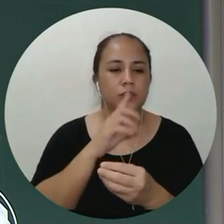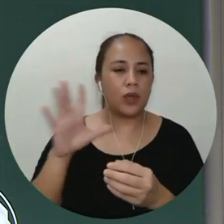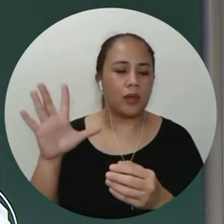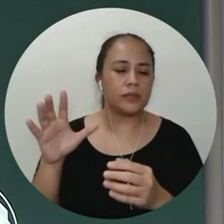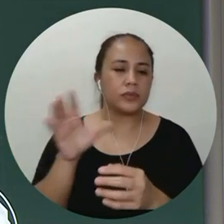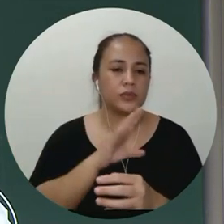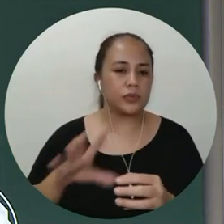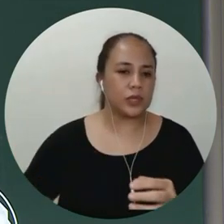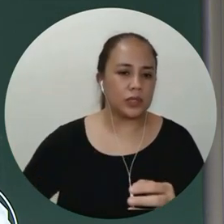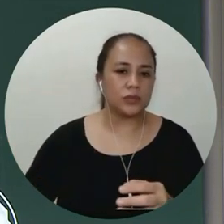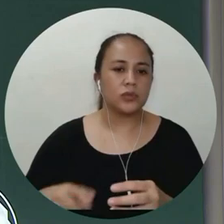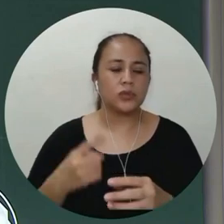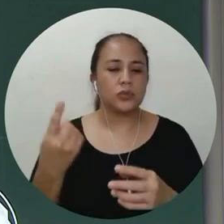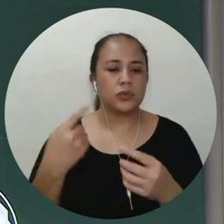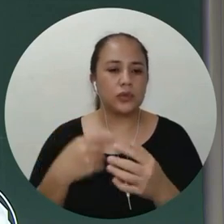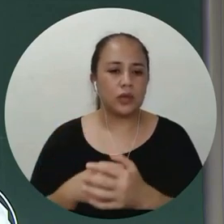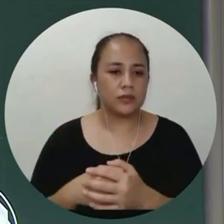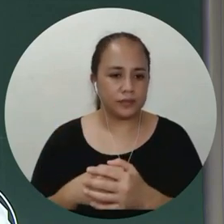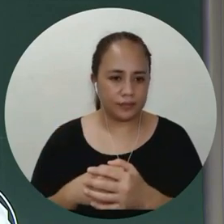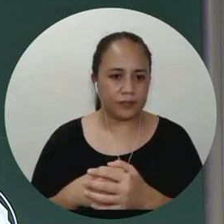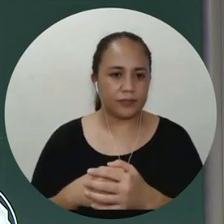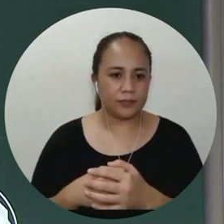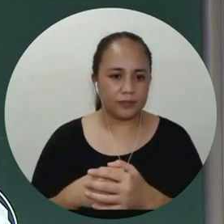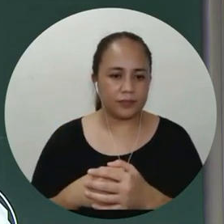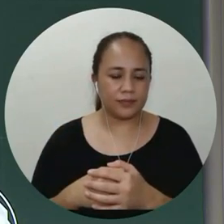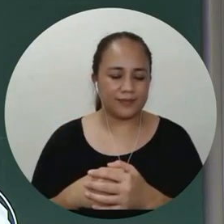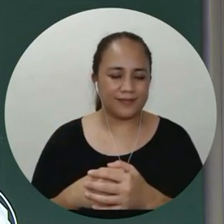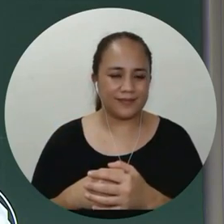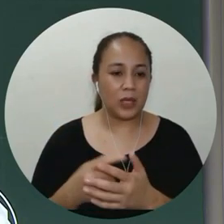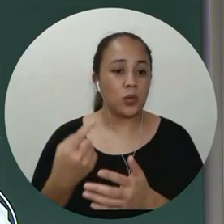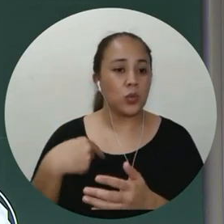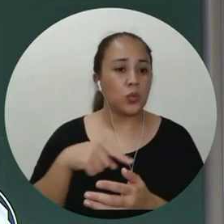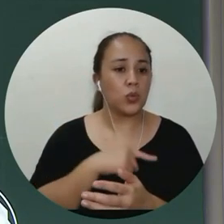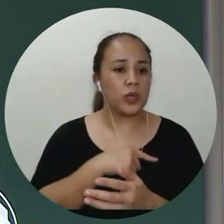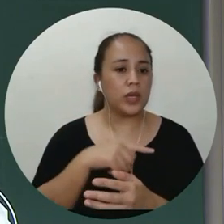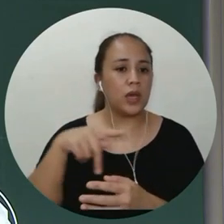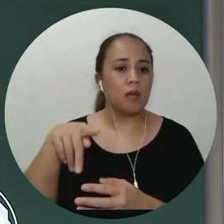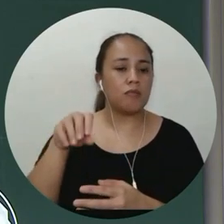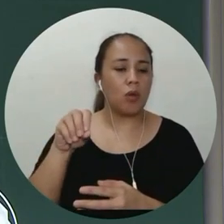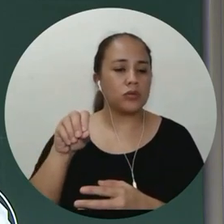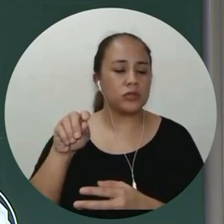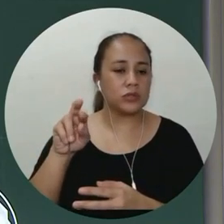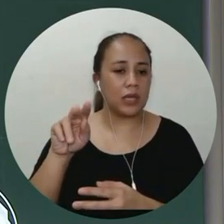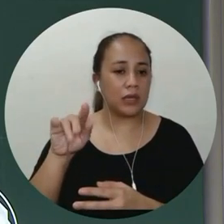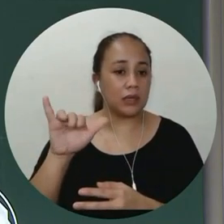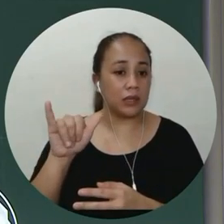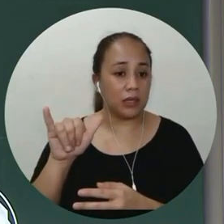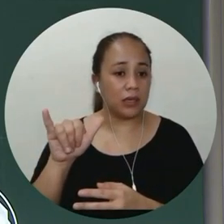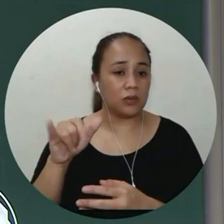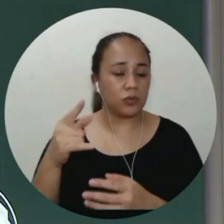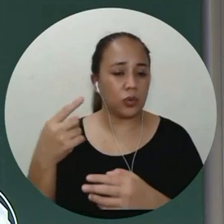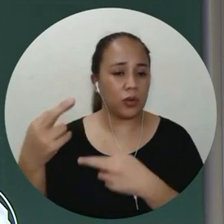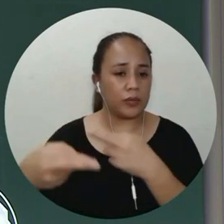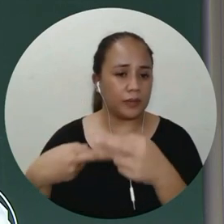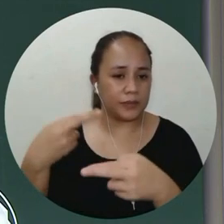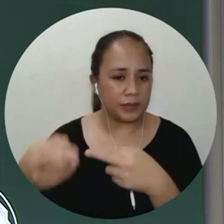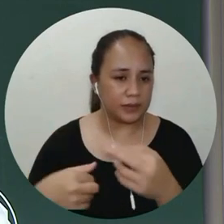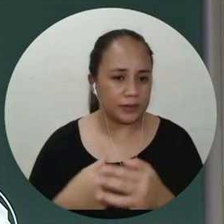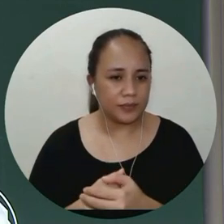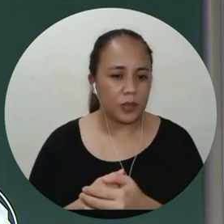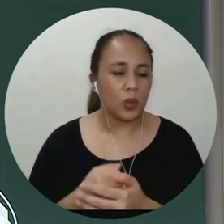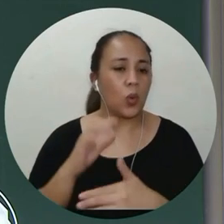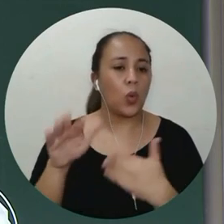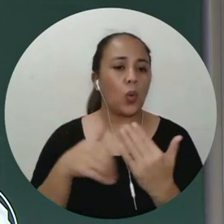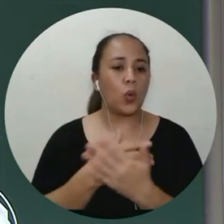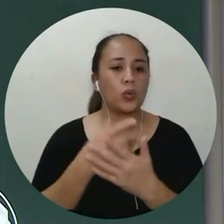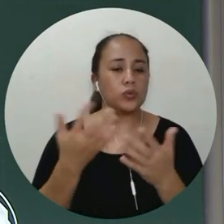our posterity. 그 후대를 우리 렘넌트라 그러잖아요. So we call our posterity the remnants. 우리는 가도 이들은 남게 돼 있어요. So although we may go,